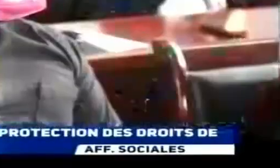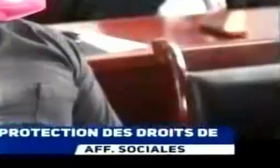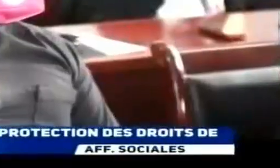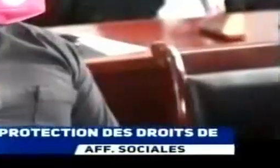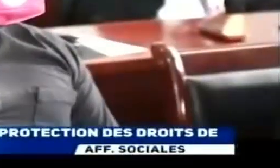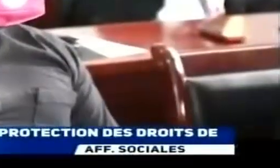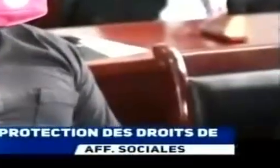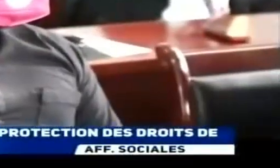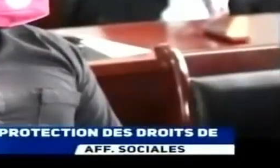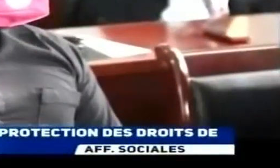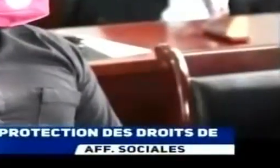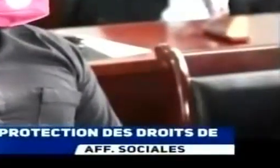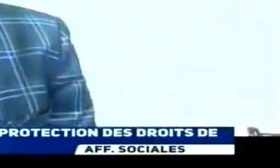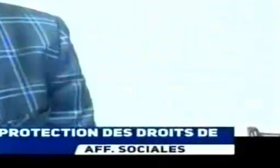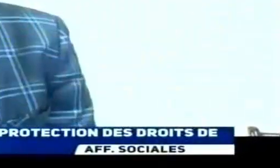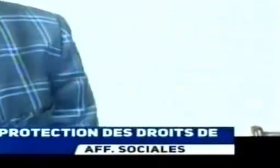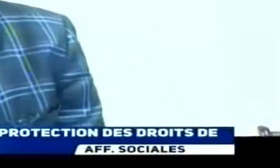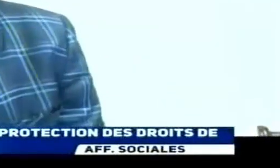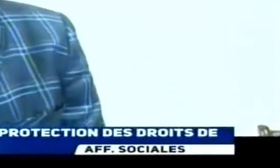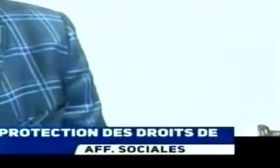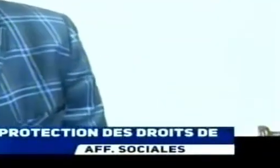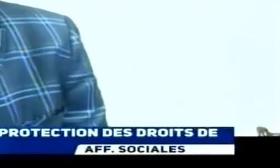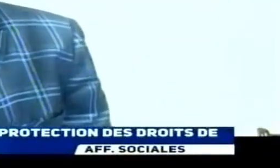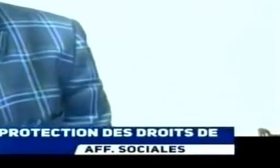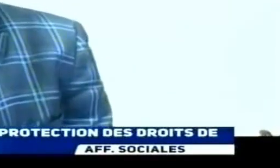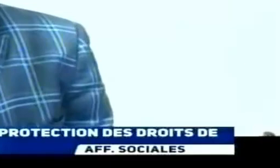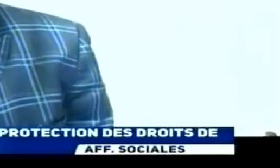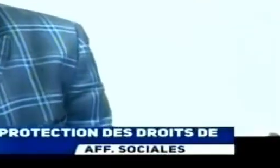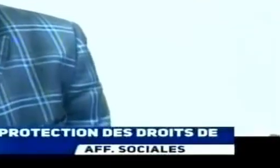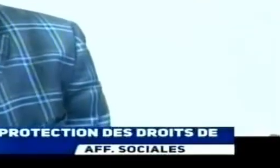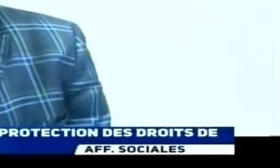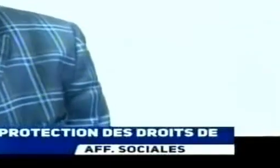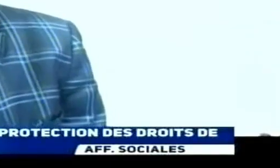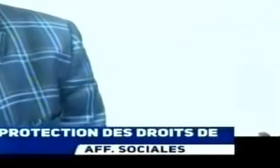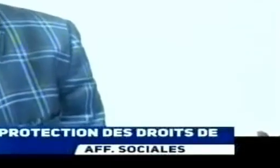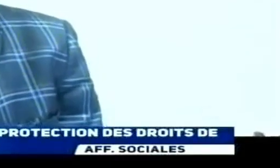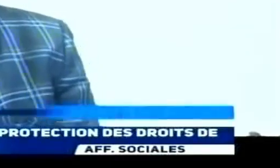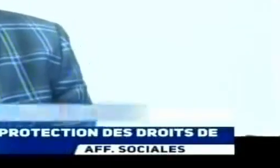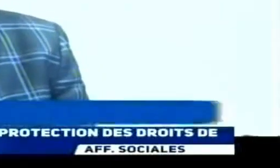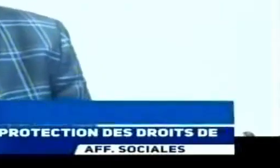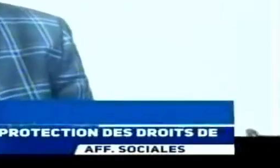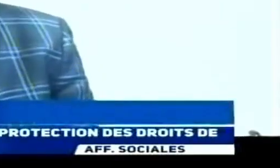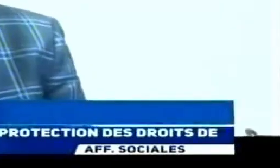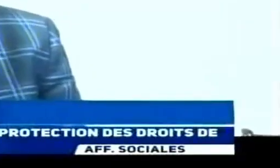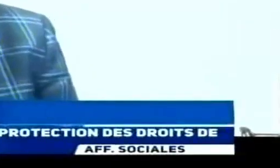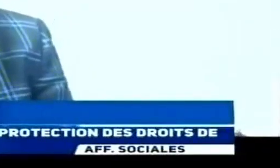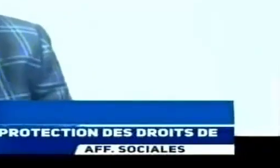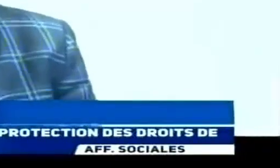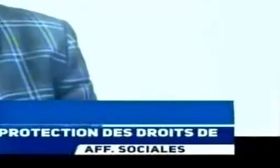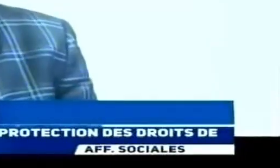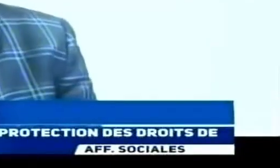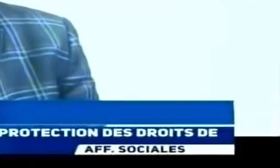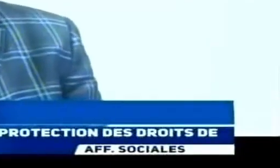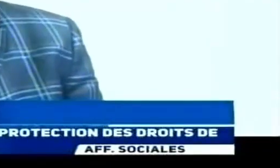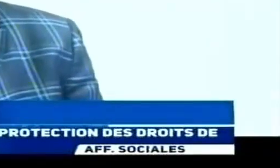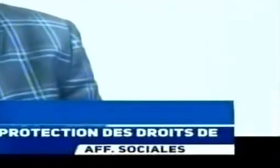sociale. L'exercice a été vraiment participatif parce que la règle d'or dans ce genre d'exercice, c'est de respecter l'approche participative. Ils